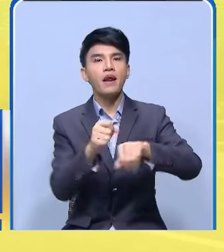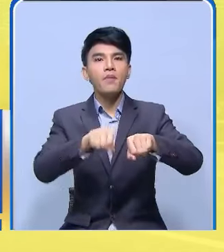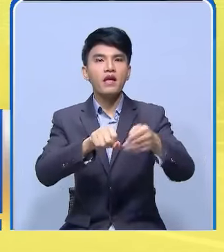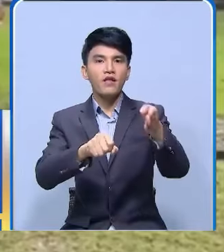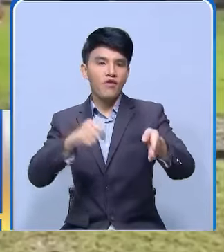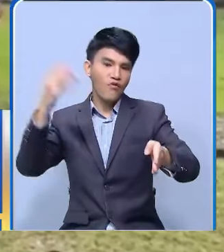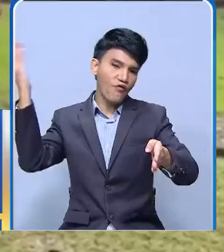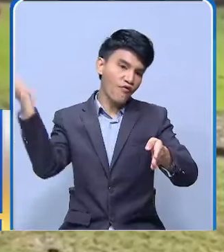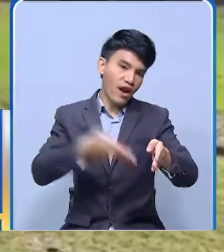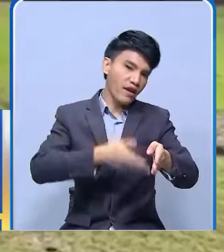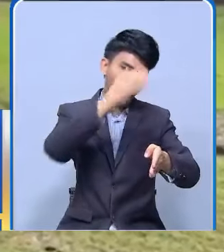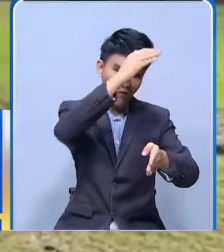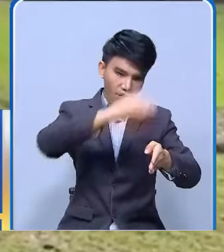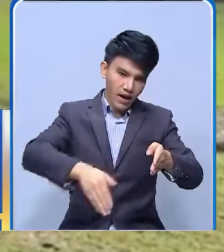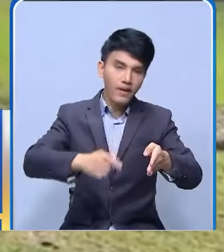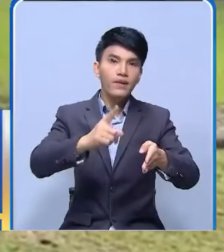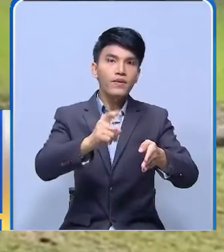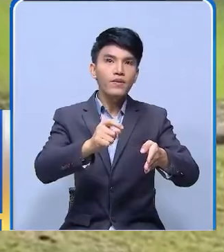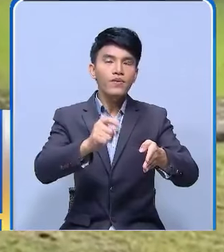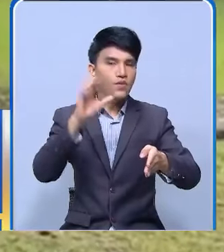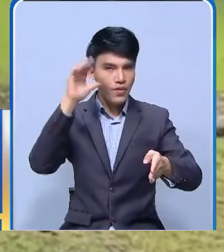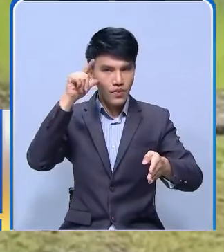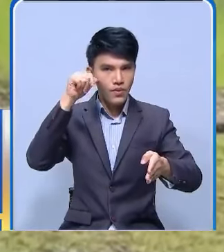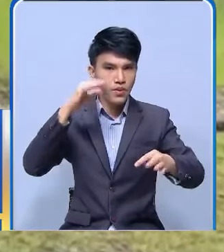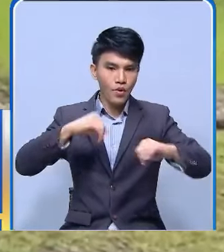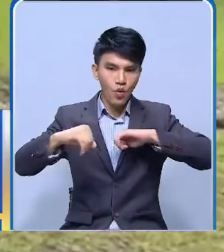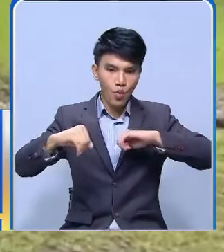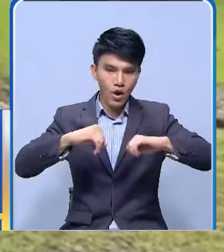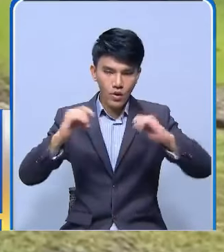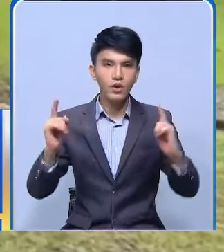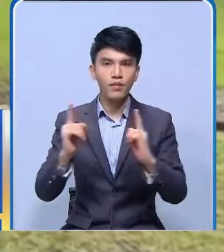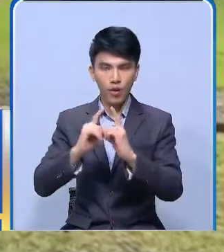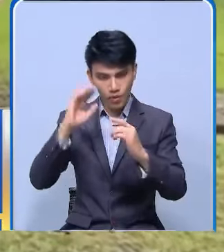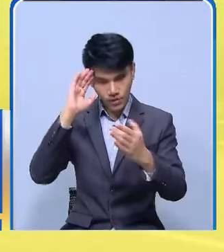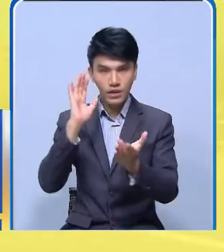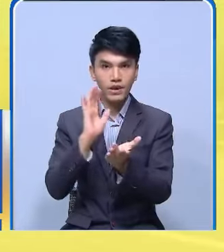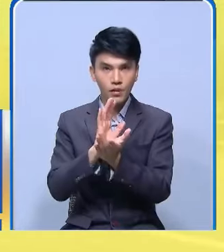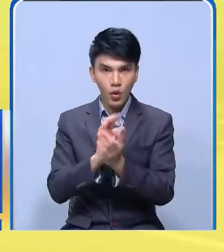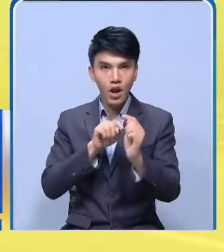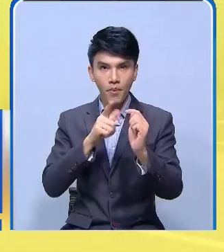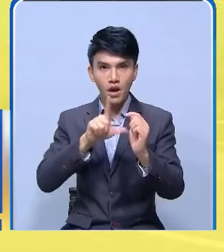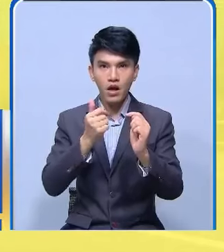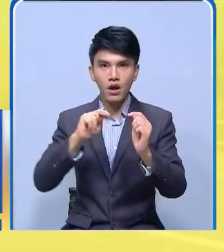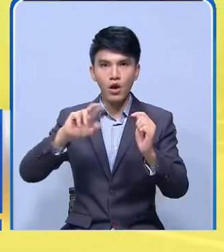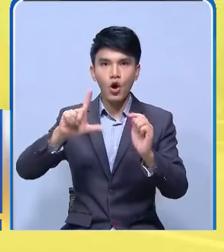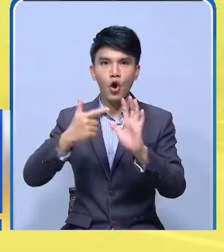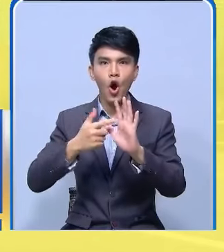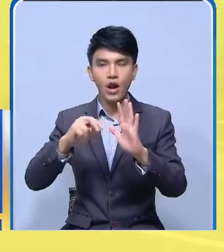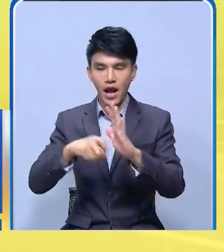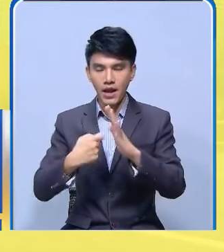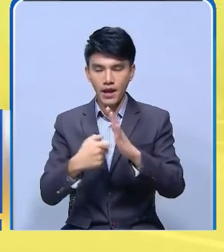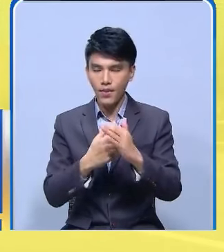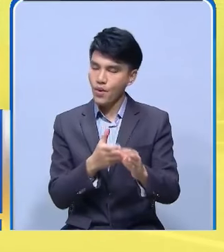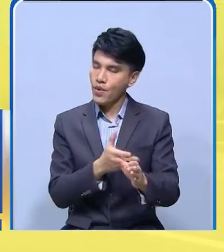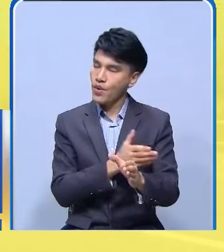ปเมื่อวานนี้ค่ะผู้ปกครองวัยรุ่นที่ถูกทำร้ายนะคะก็เข้าให้ปากคำเพิ่มเติมกับพนักงานสอบสวนสภ.คลองลานแล้วค่ะให้เหตุผลว่าที่ผ่านมา